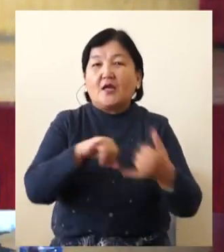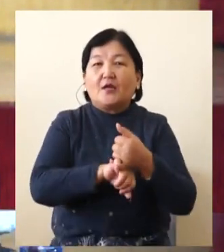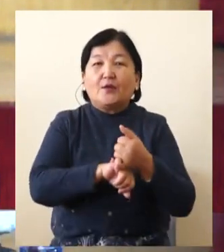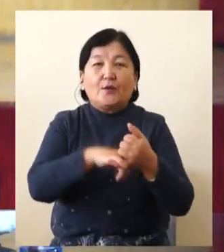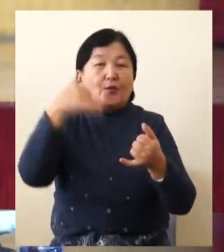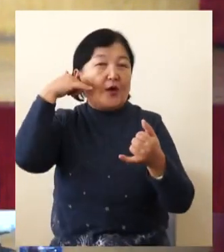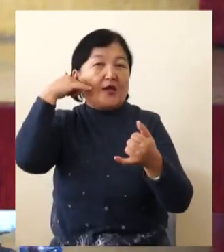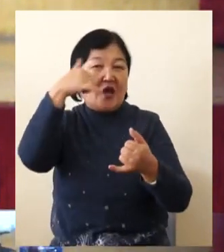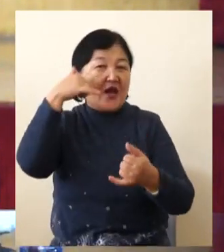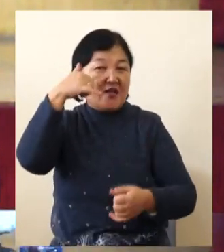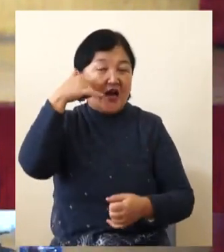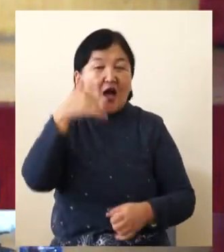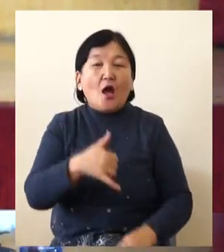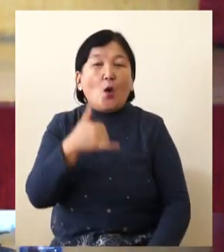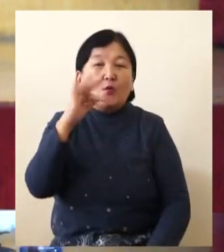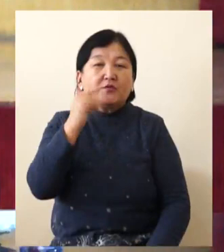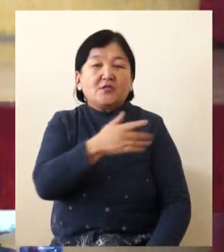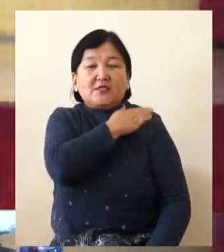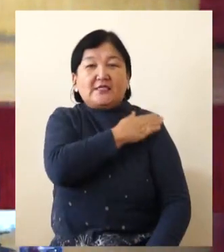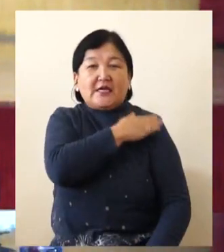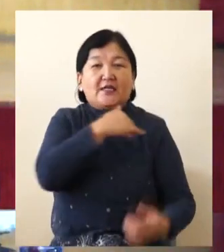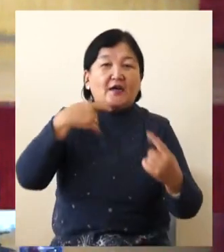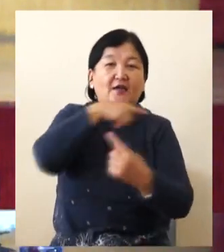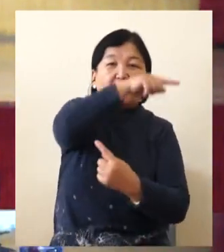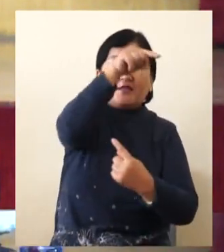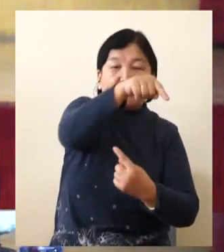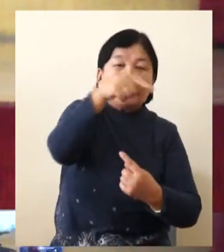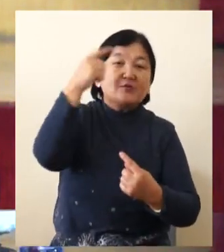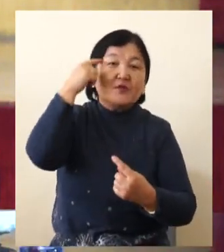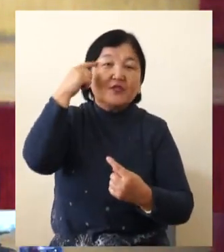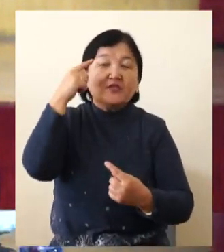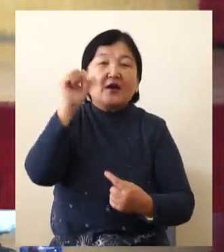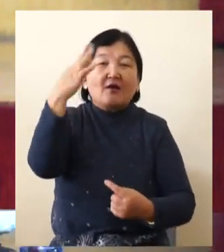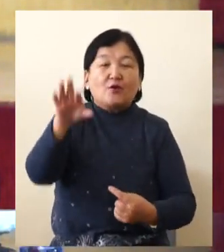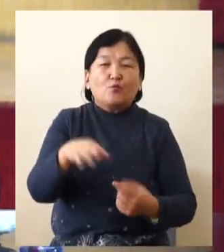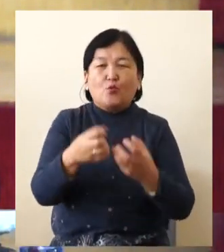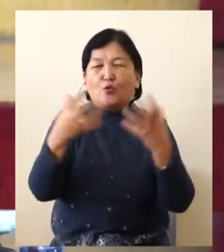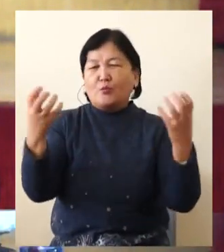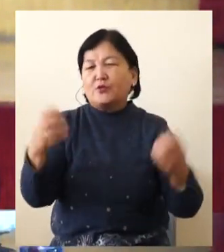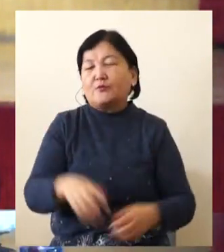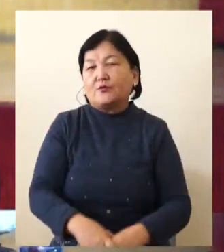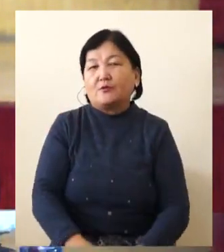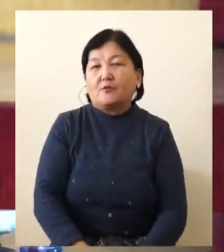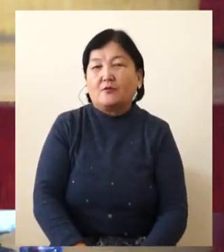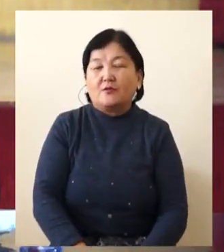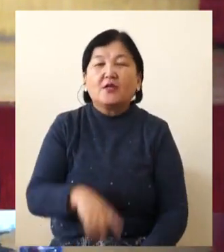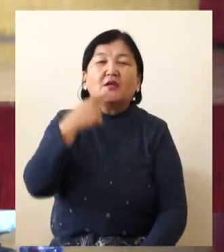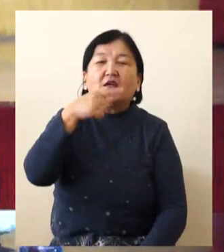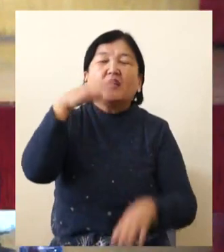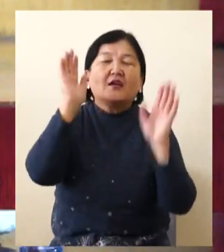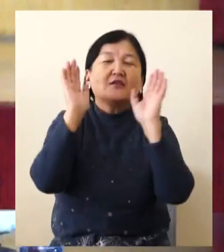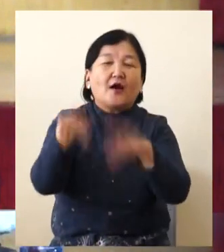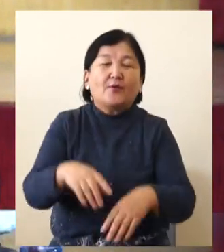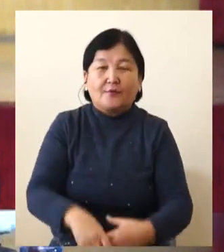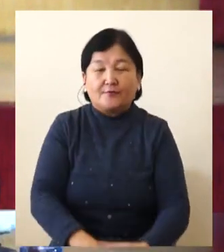Эхнэр руугаа яриад байгаа утсыг цагдаагаар дамжуулж мэдэж аваад бүх юм болсон шүү. За тэр үед яриад